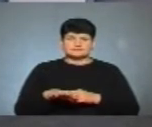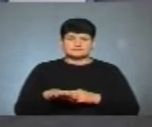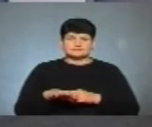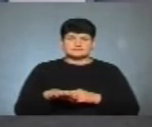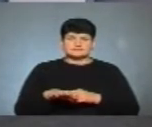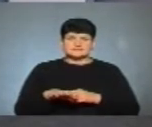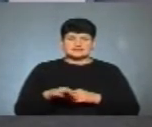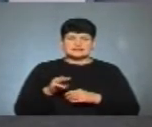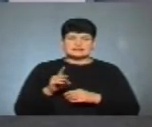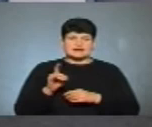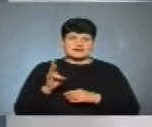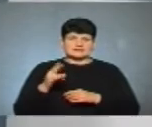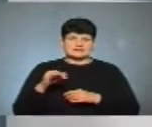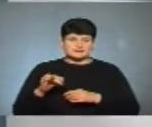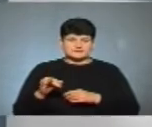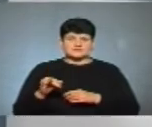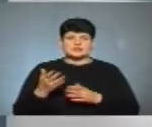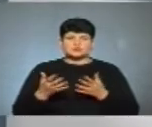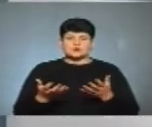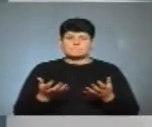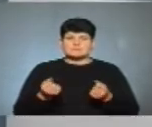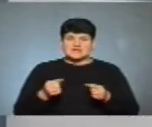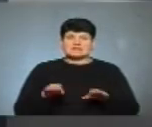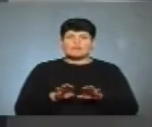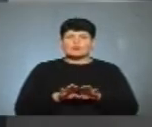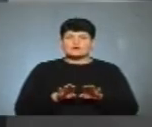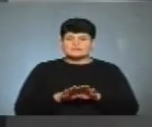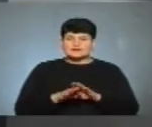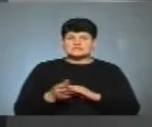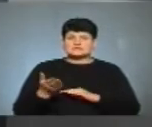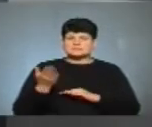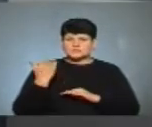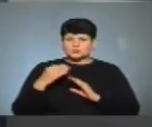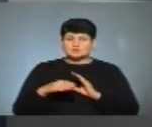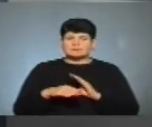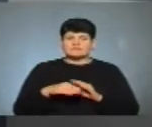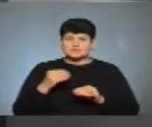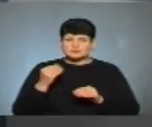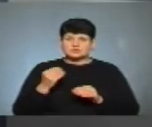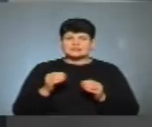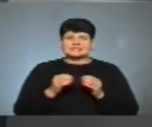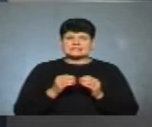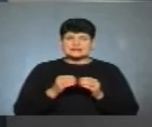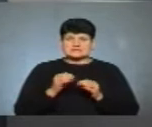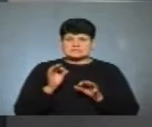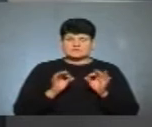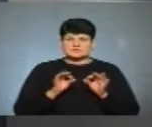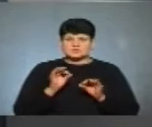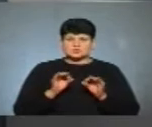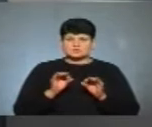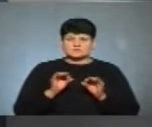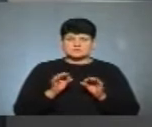в тренді цьому. Якщо ж брати в порівнянні з минулими виборами, то на 10%